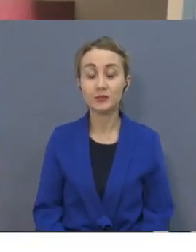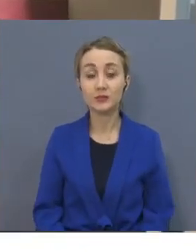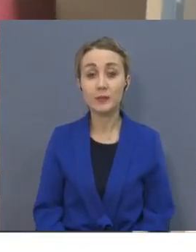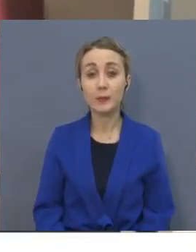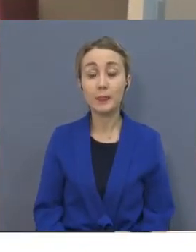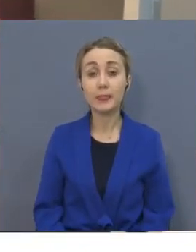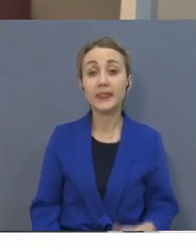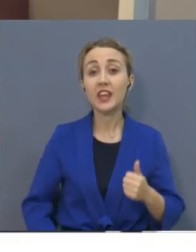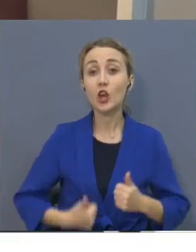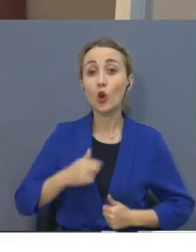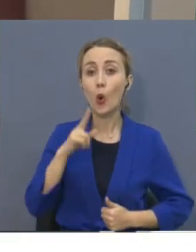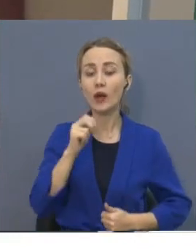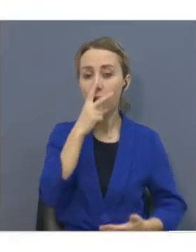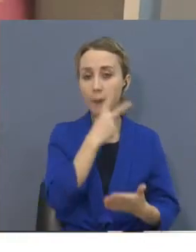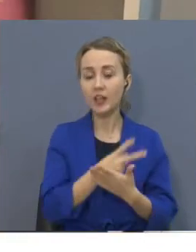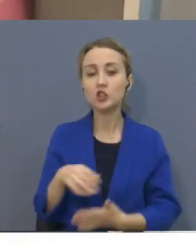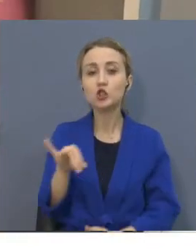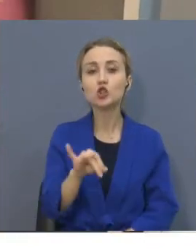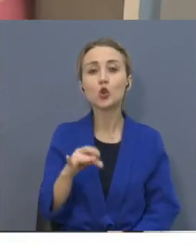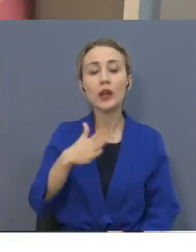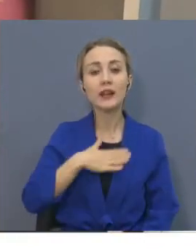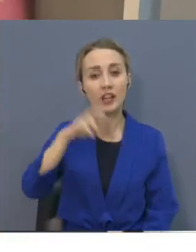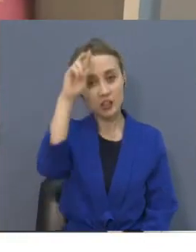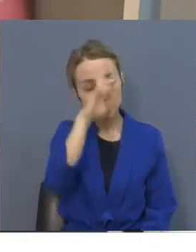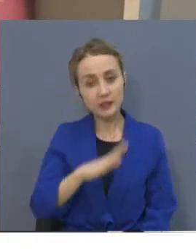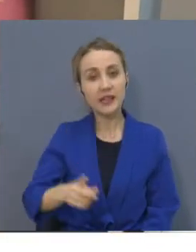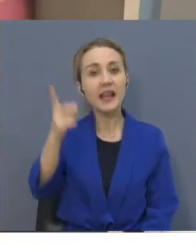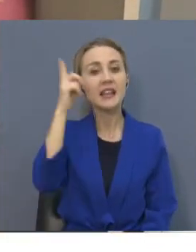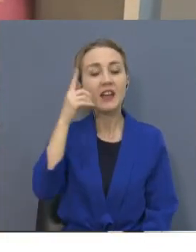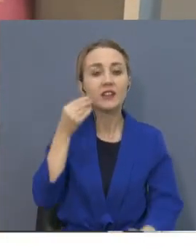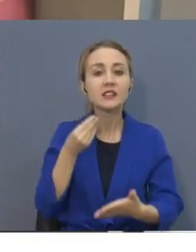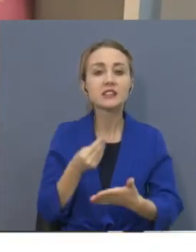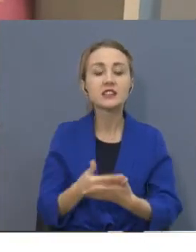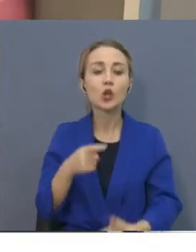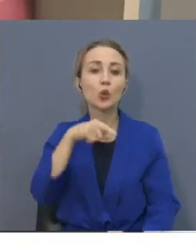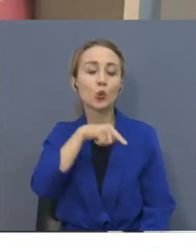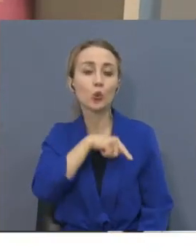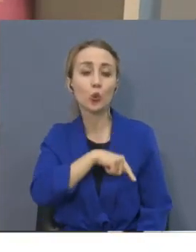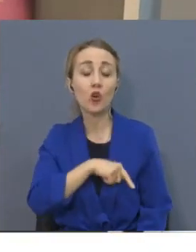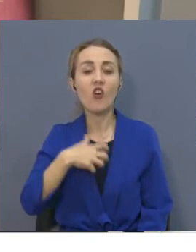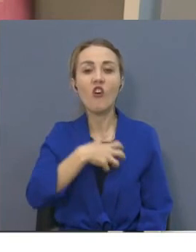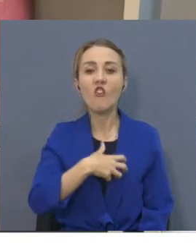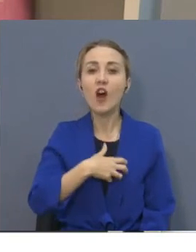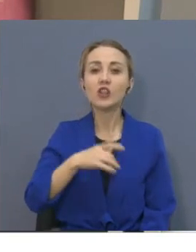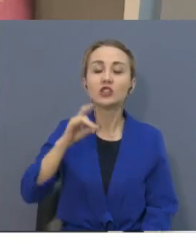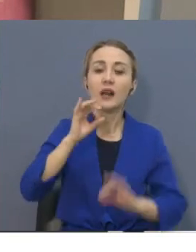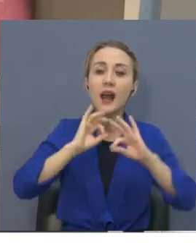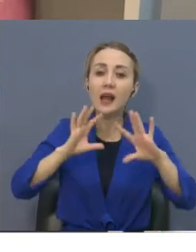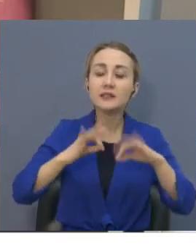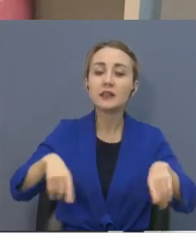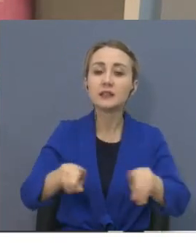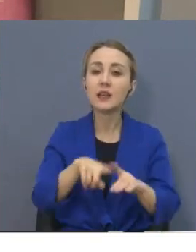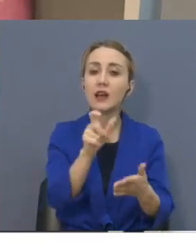Герои эпосов как показатель истории страны, ее древности, ценности народа, ее духа. Важно популяризировать такие произведения. Они